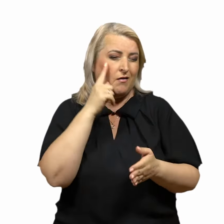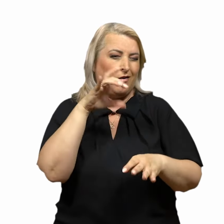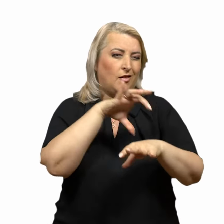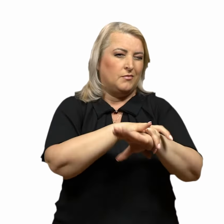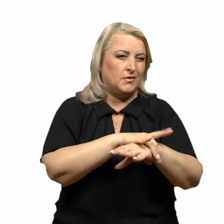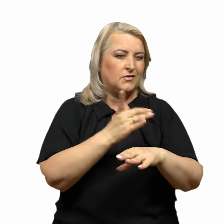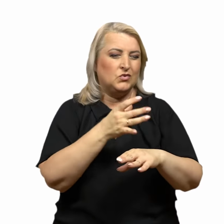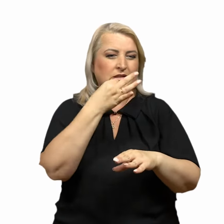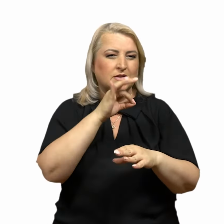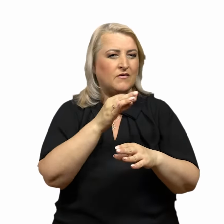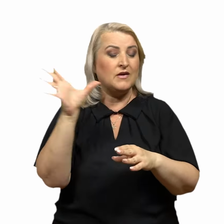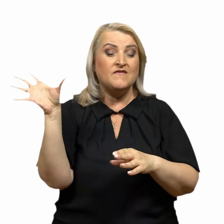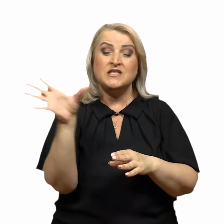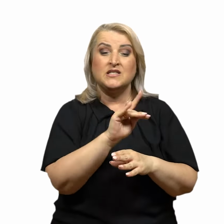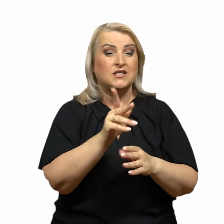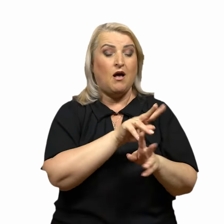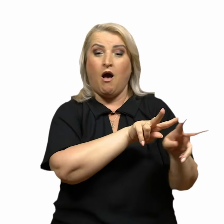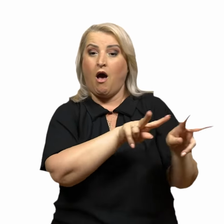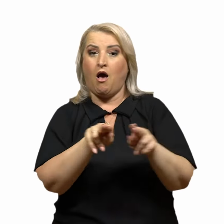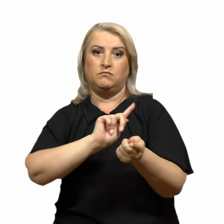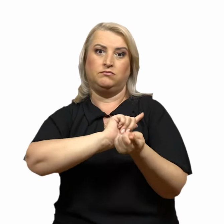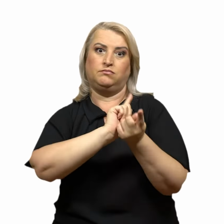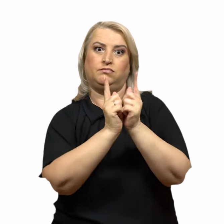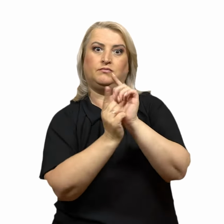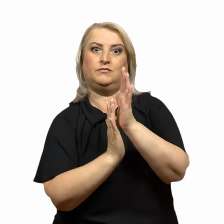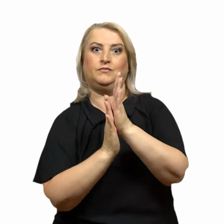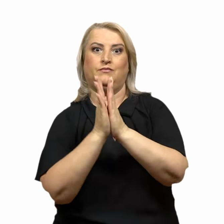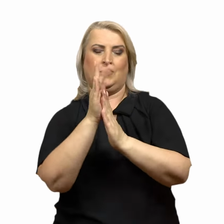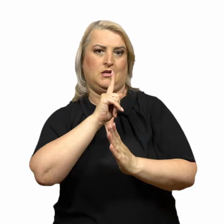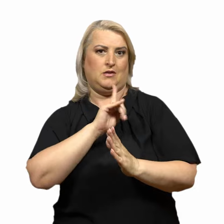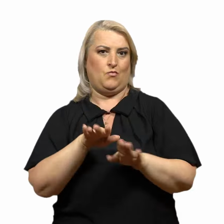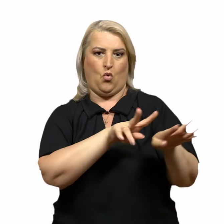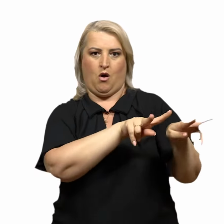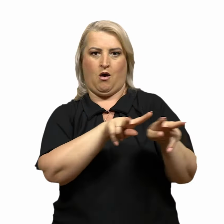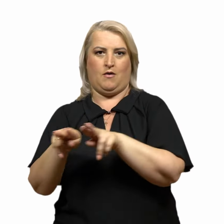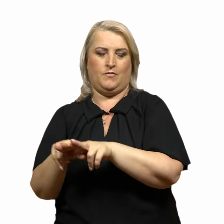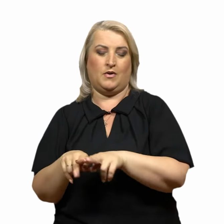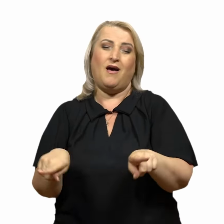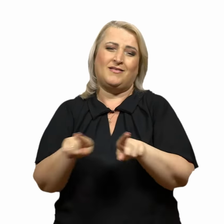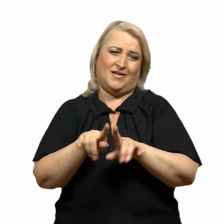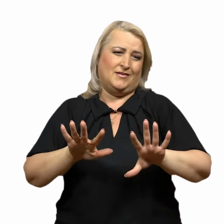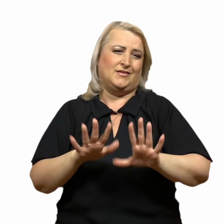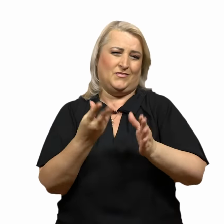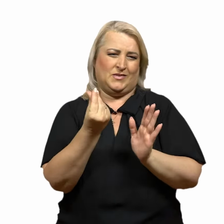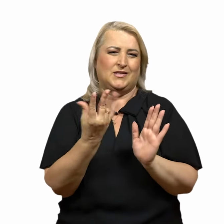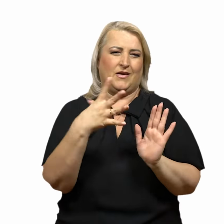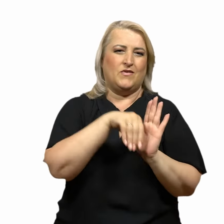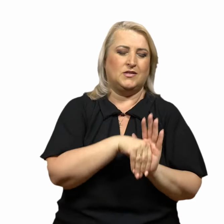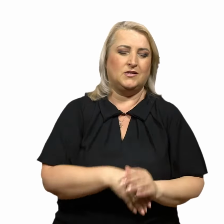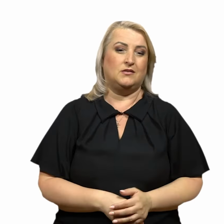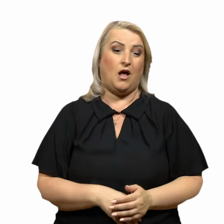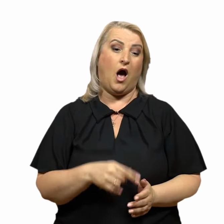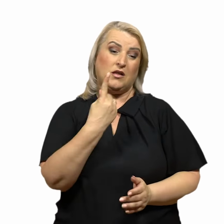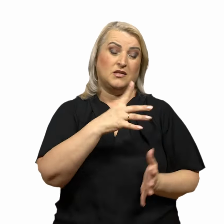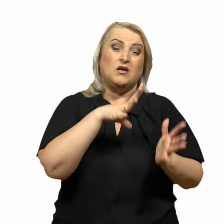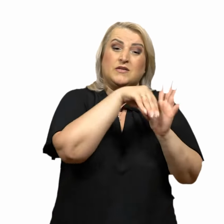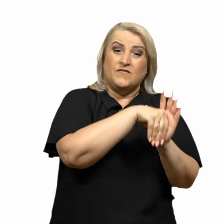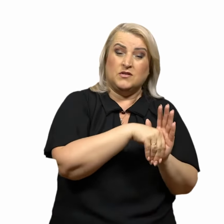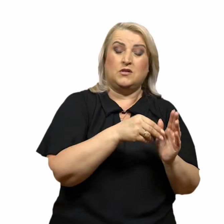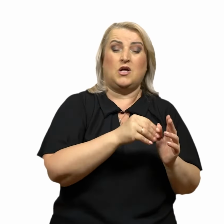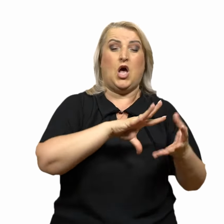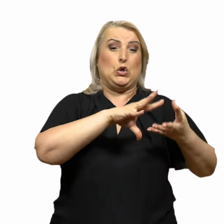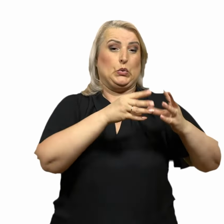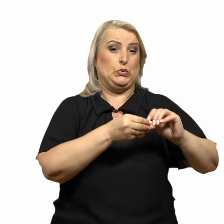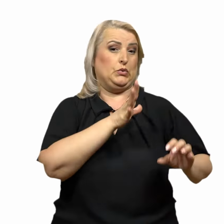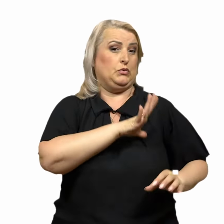semințele se vor transforma în plante și, de asemenea, că nu toate cresc în același ritm. La fel se întâmplă și cu investițiile. Unele nu dau rezultate chiar dacă